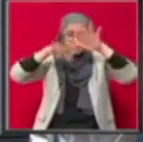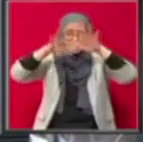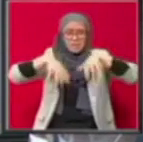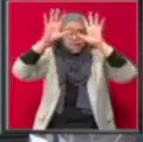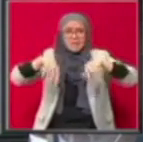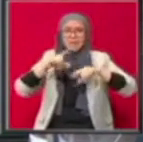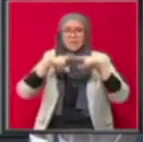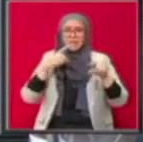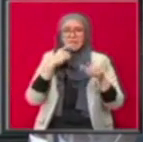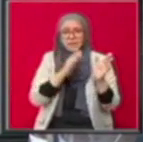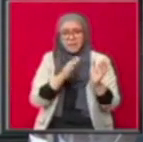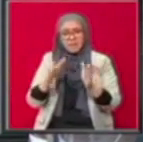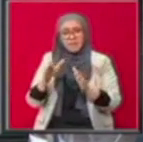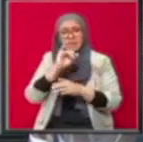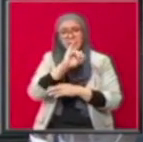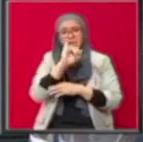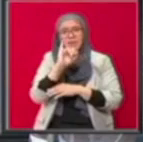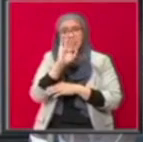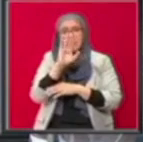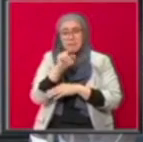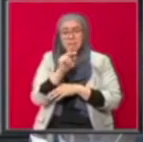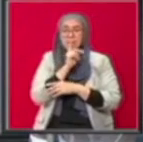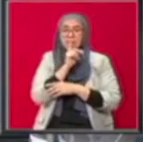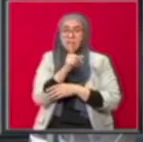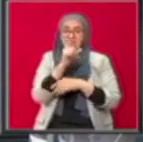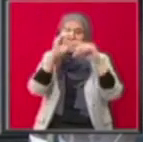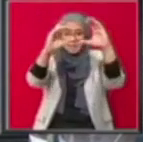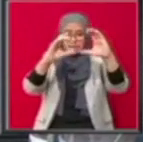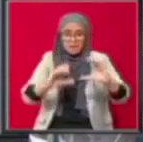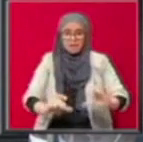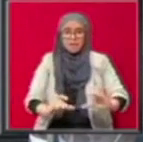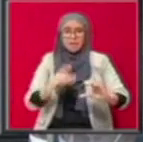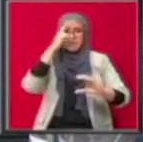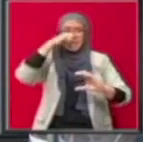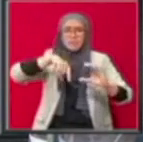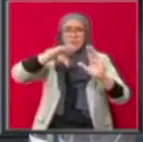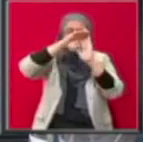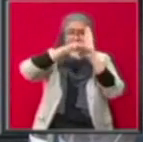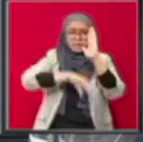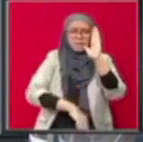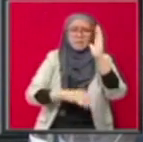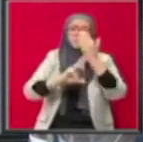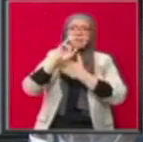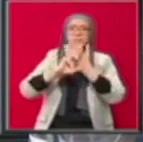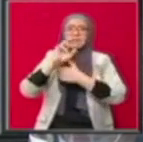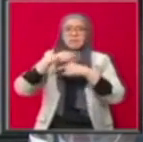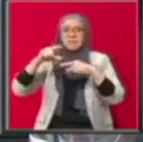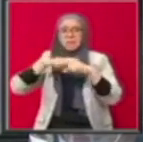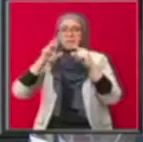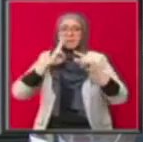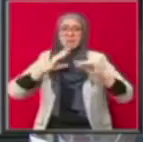sungai airbn juga adalah salah satu lagi pendekatan untuk mengurangkan risiko banjir melalui kaidah bukan